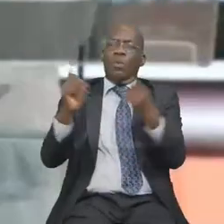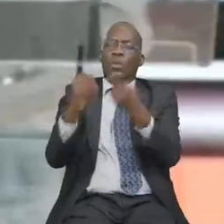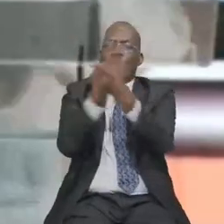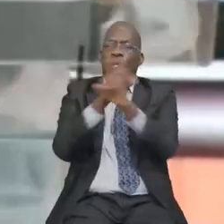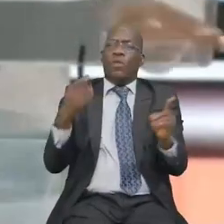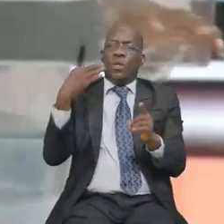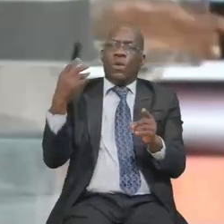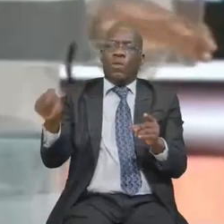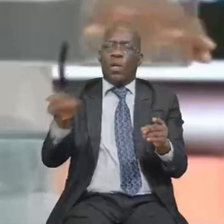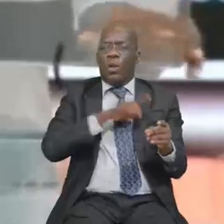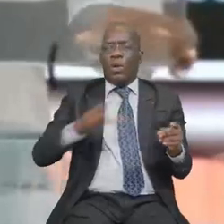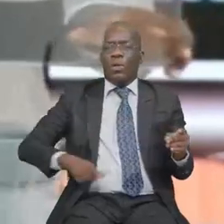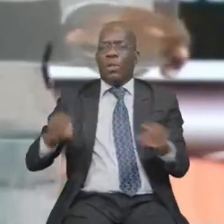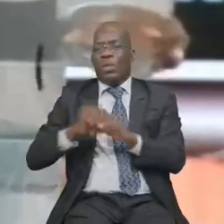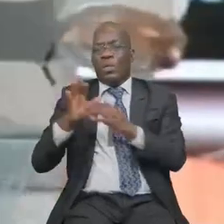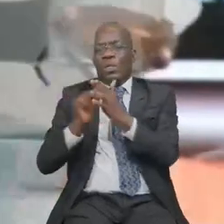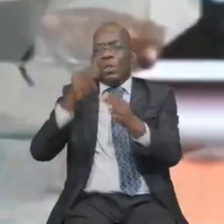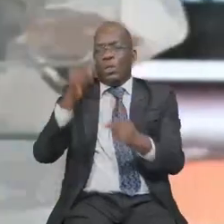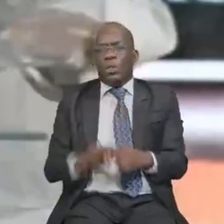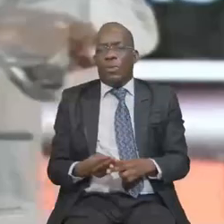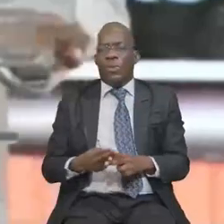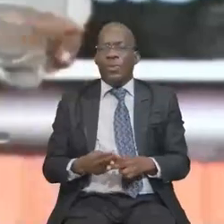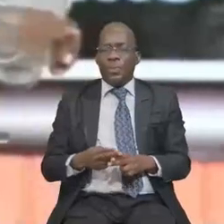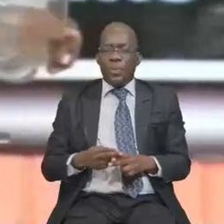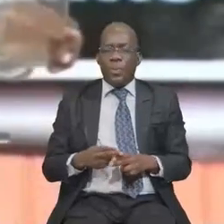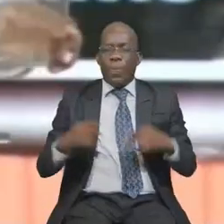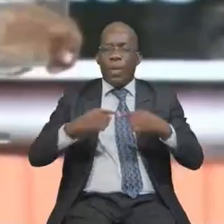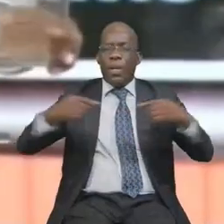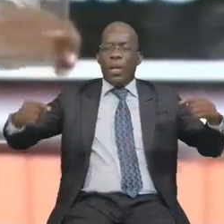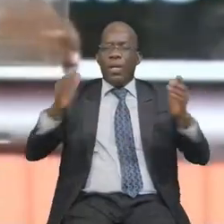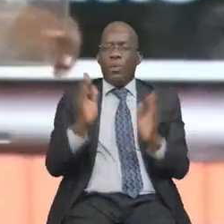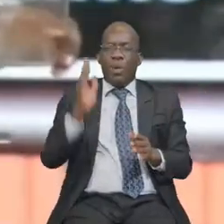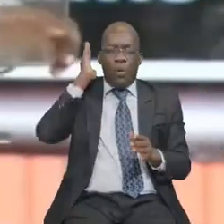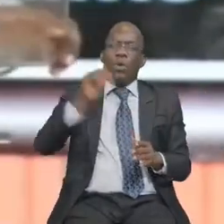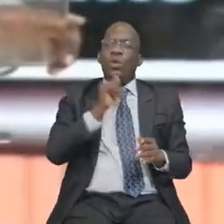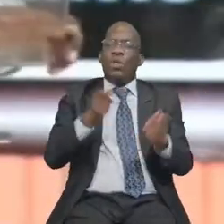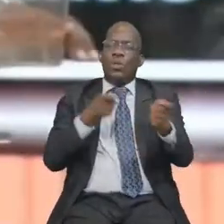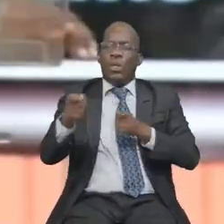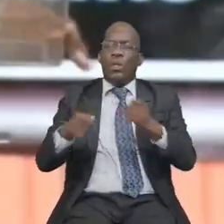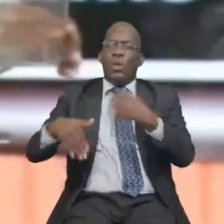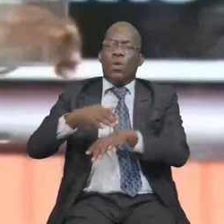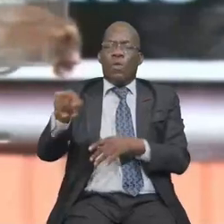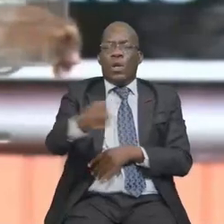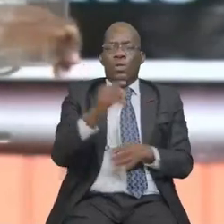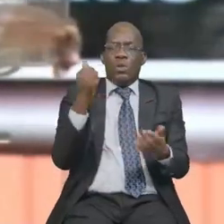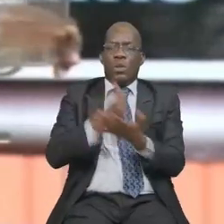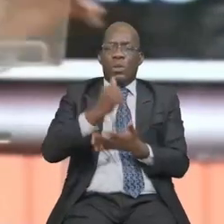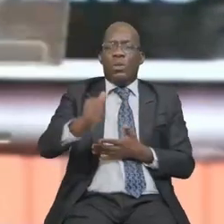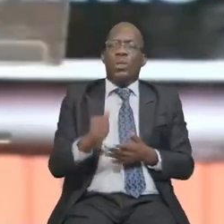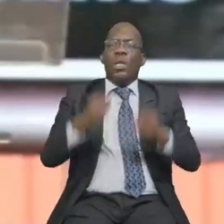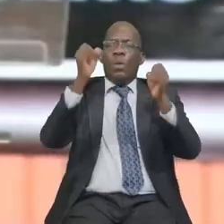de Jésus. Les ennemis ne vont pas régner sur toi, les puissants des ténèbres ne vont pas régner sur ta